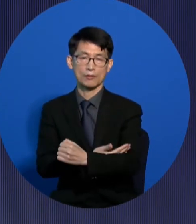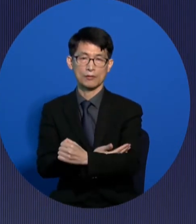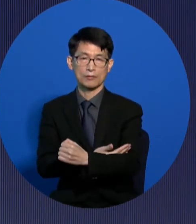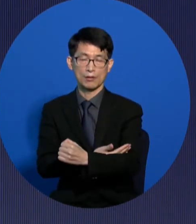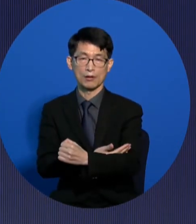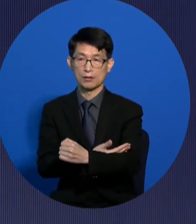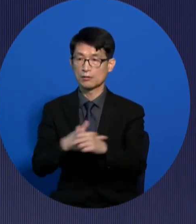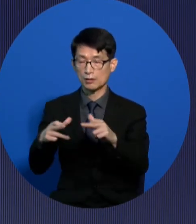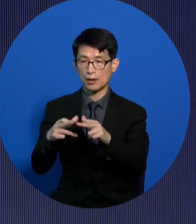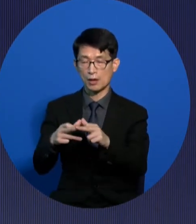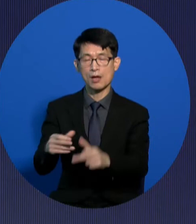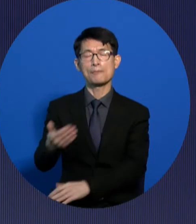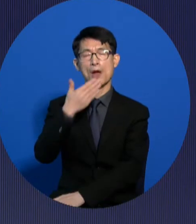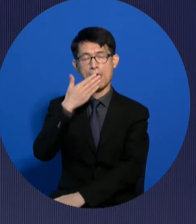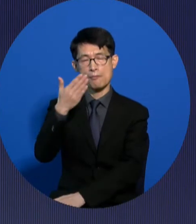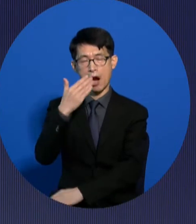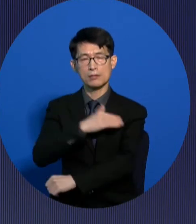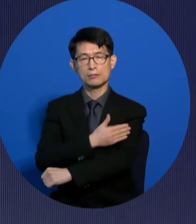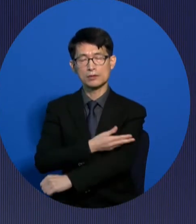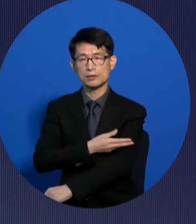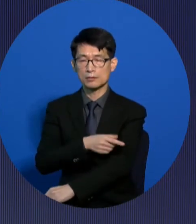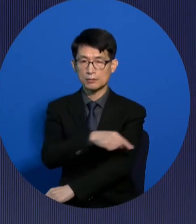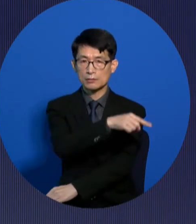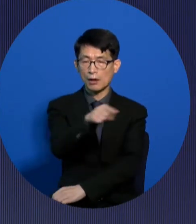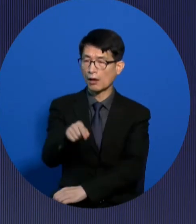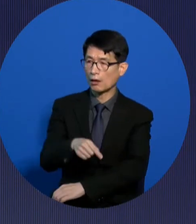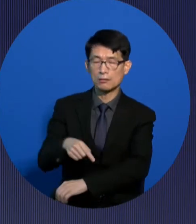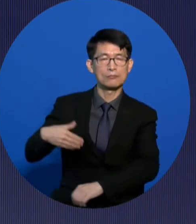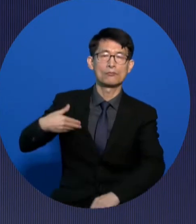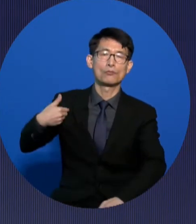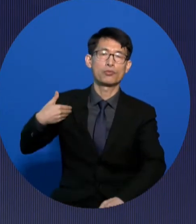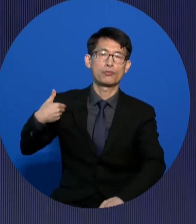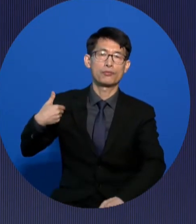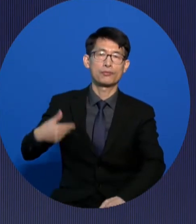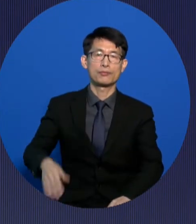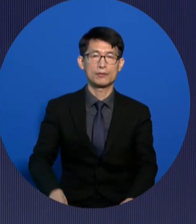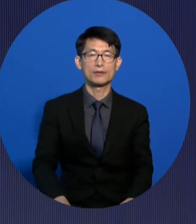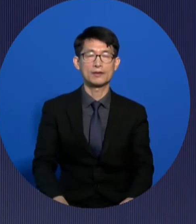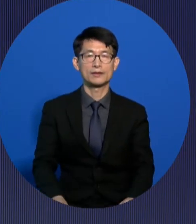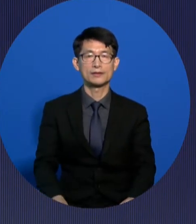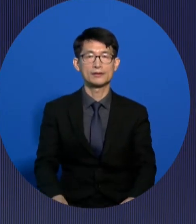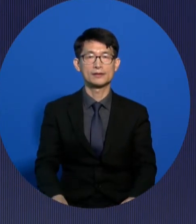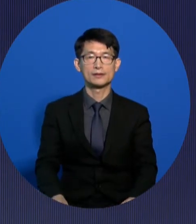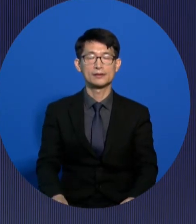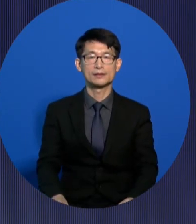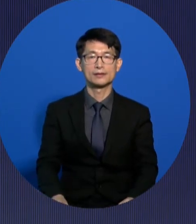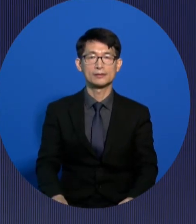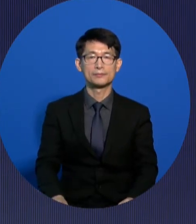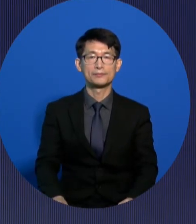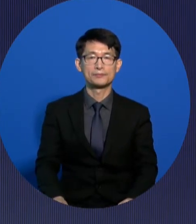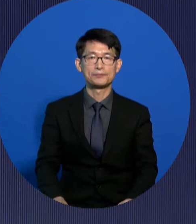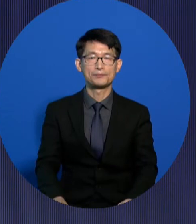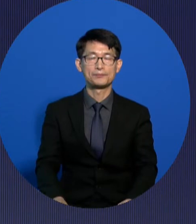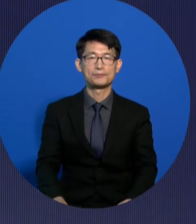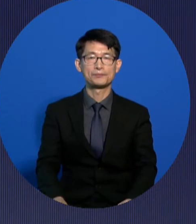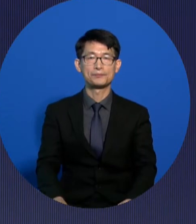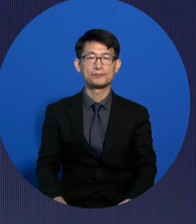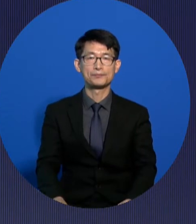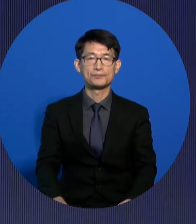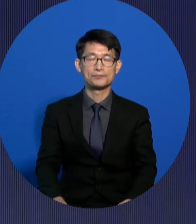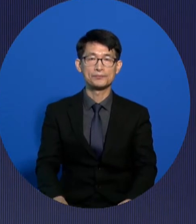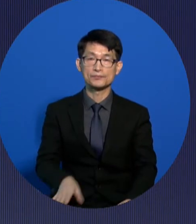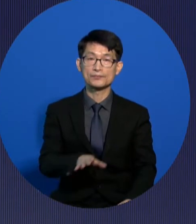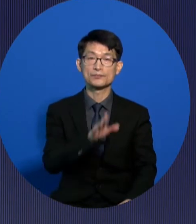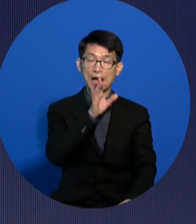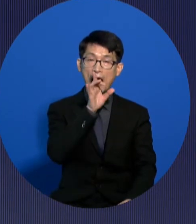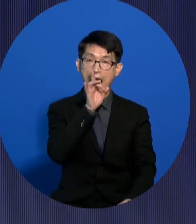올림픽이 개최됐던 평창에서 못하고 왜 강릉으로 와야 되는지에도 고민을 좀 하셔야 됩니다. 물론